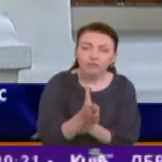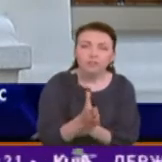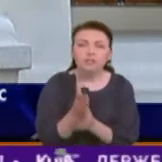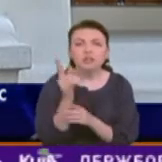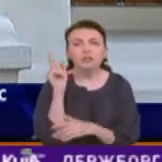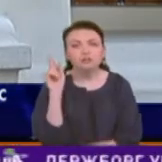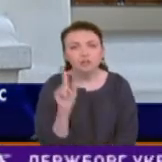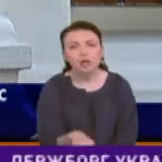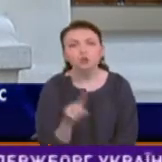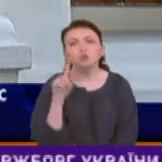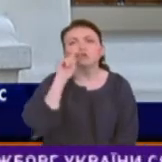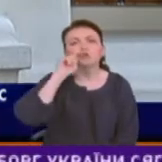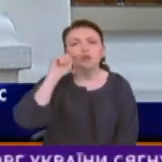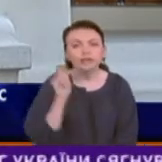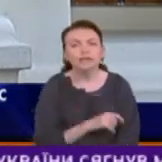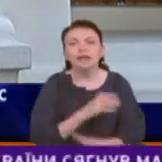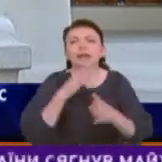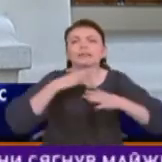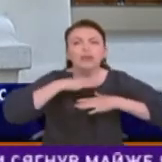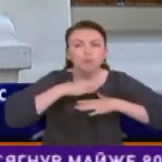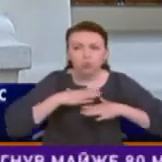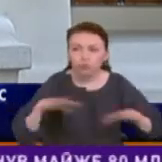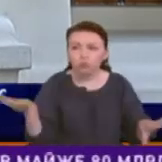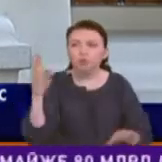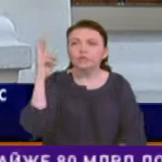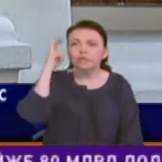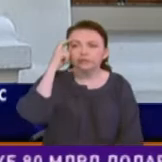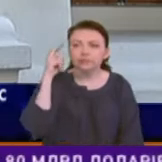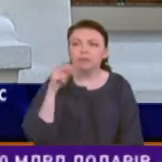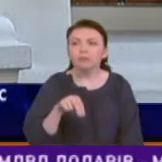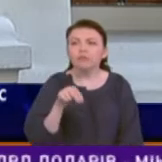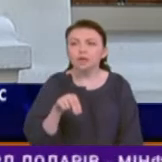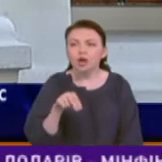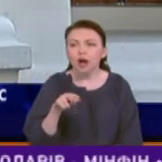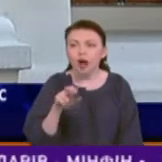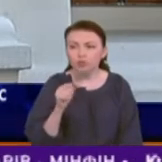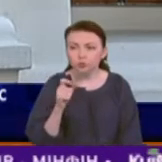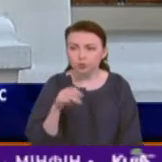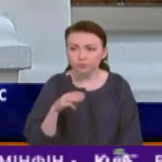те, щоб в Україні не було Київського патріархату.